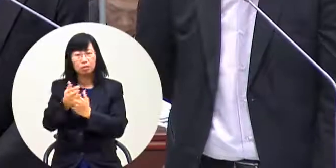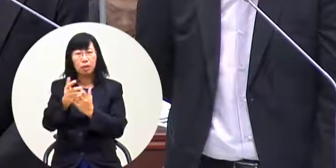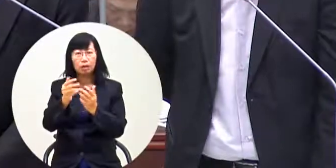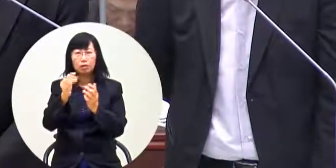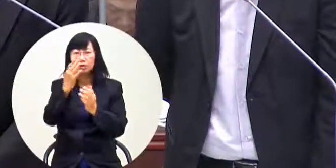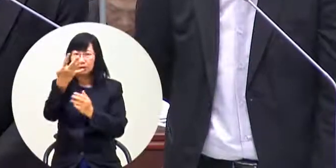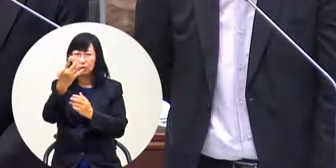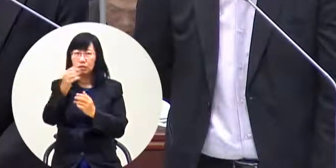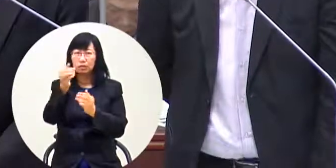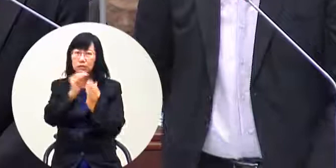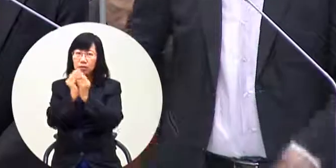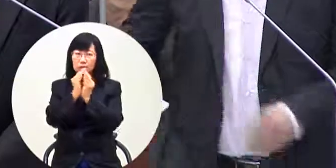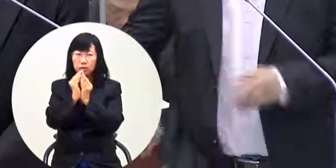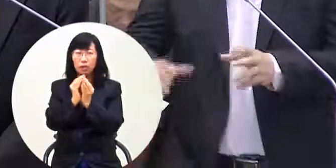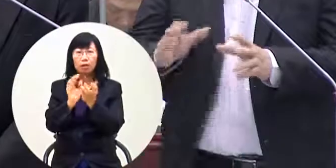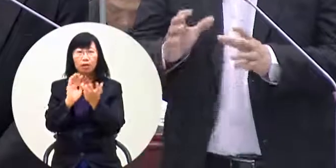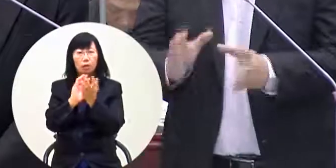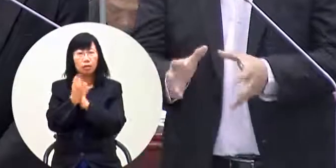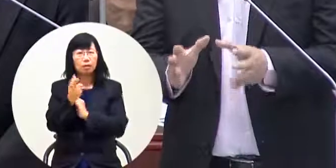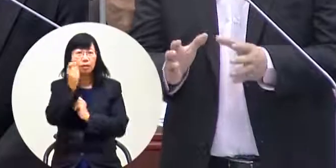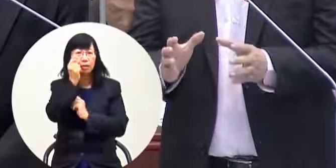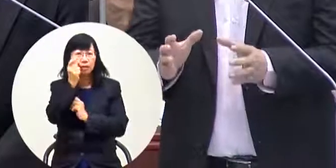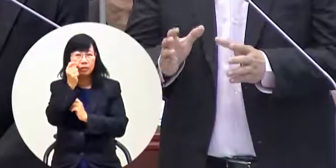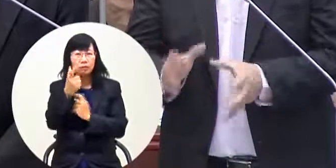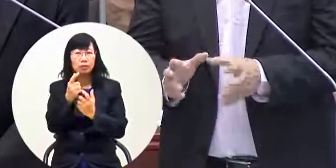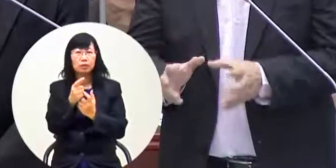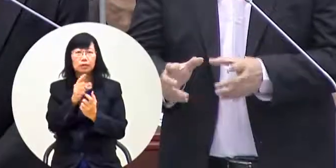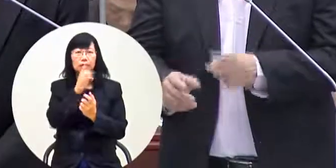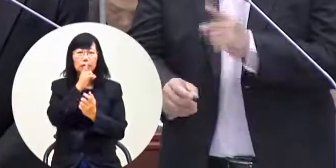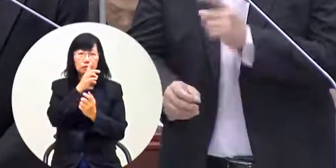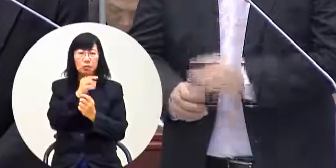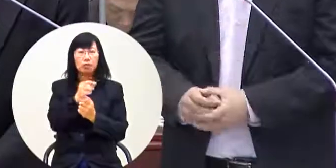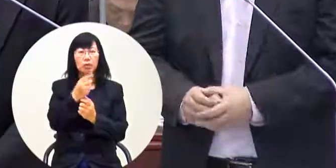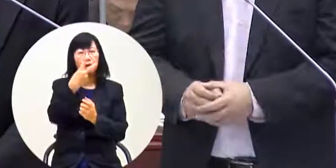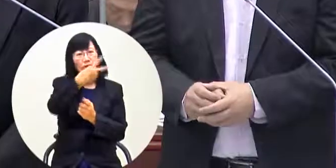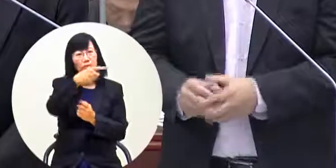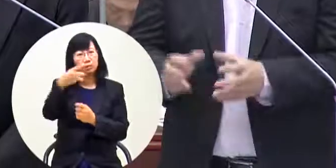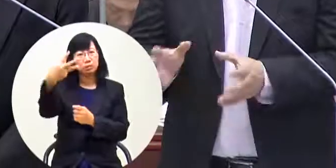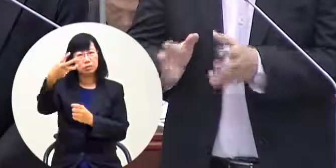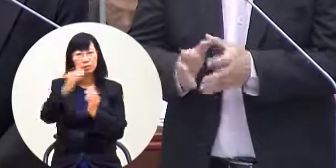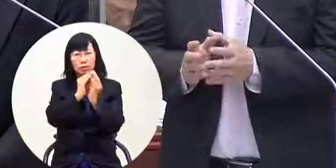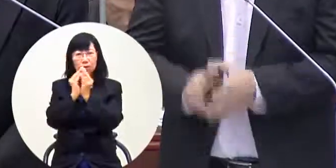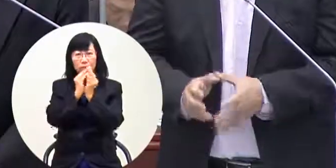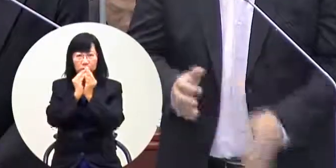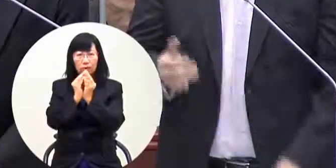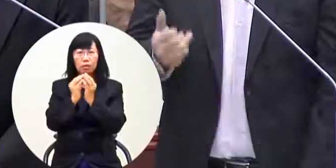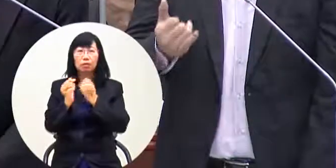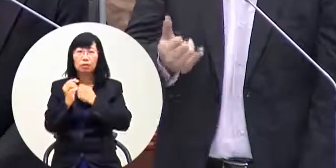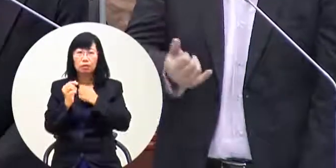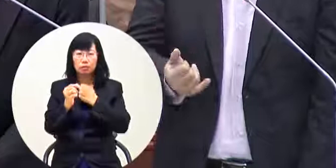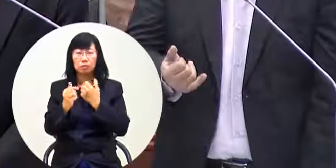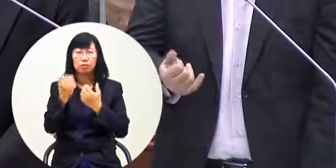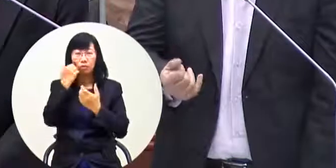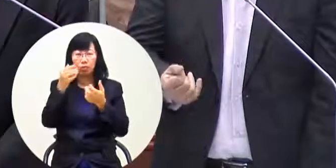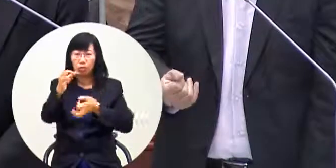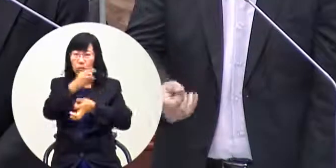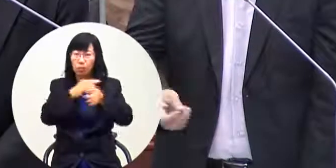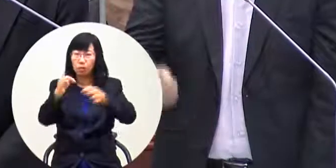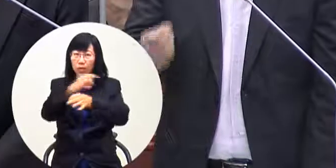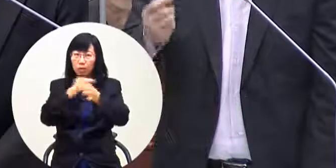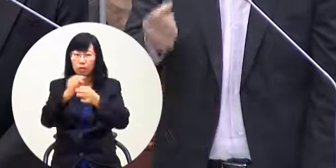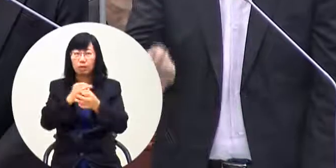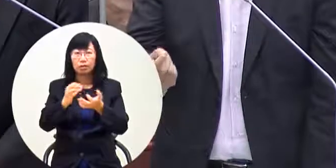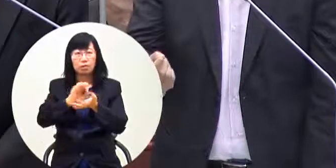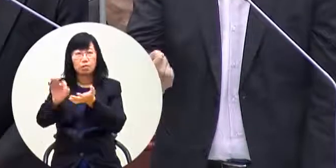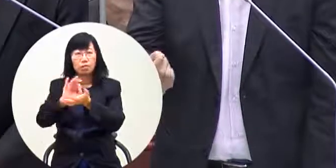概就是2到3兆。你从这个盈利事业销售额上面，你就可以看得出来，台湾真的是所谓的六都，基